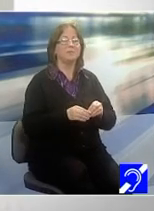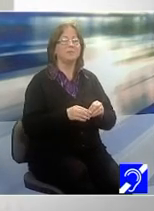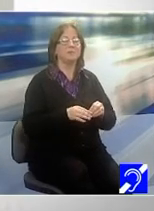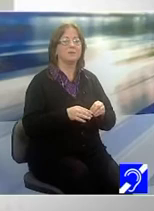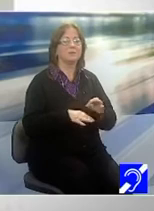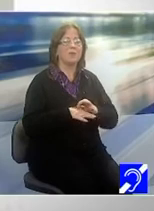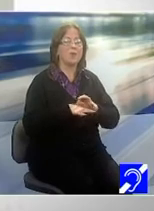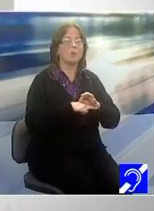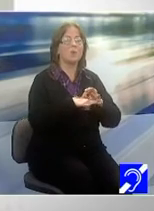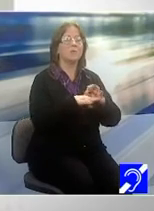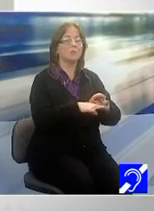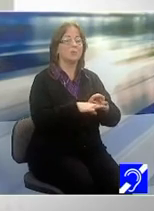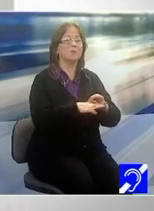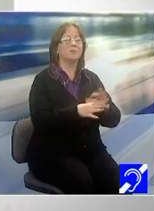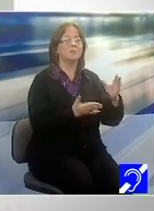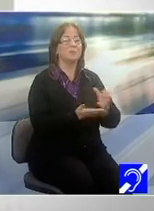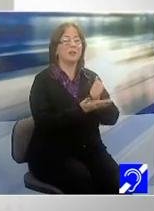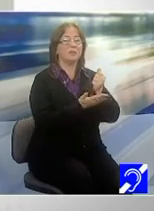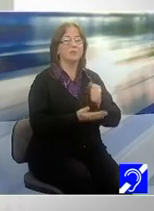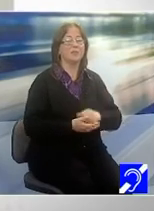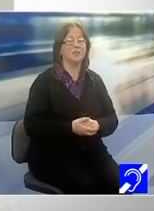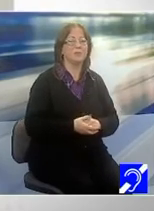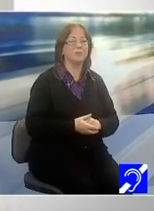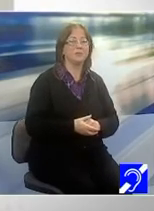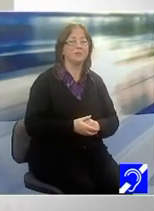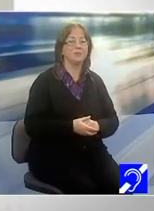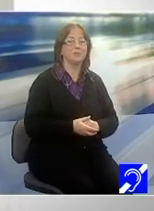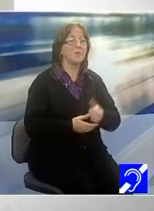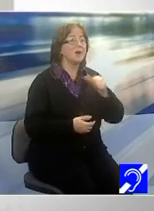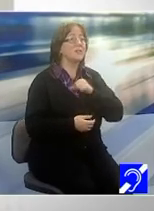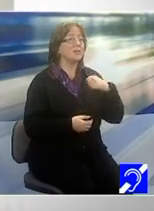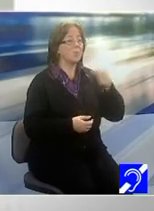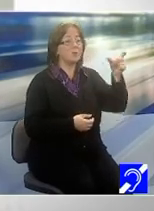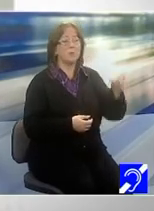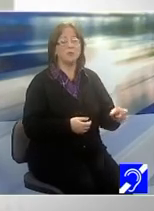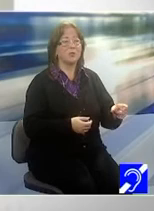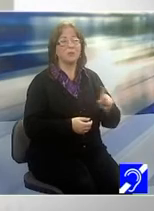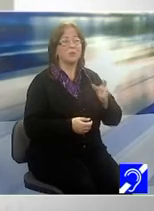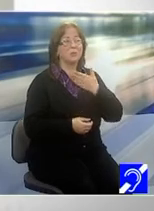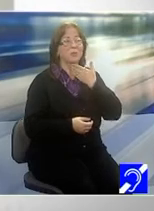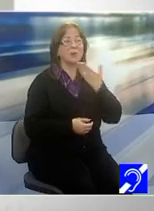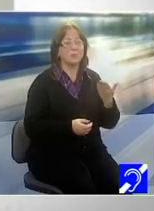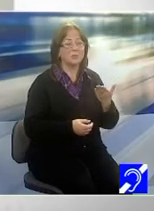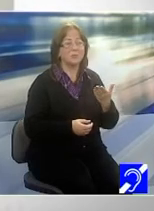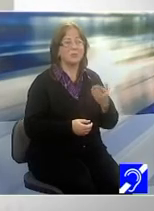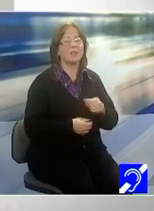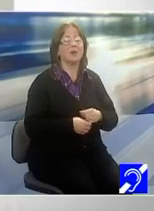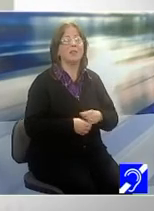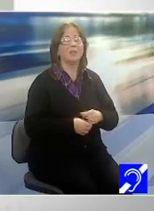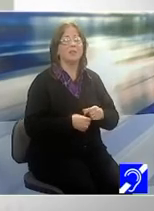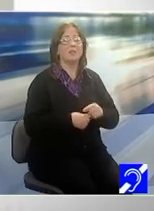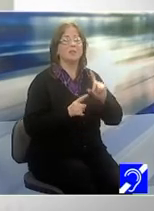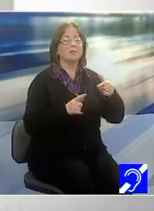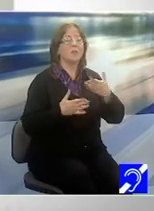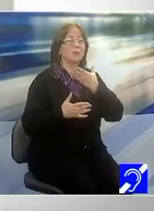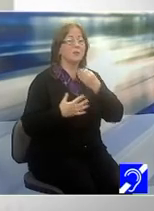o echipă extraordinară poți face. Soliștii nu ajung pentru a realiza un spectacol. Trebuie să fie toți acolo, trup